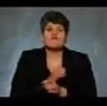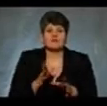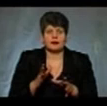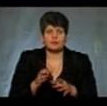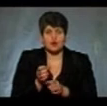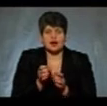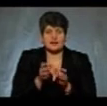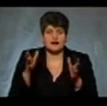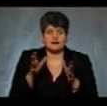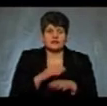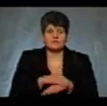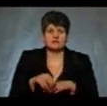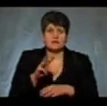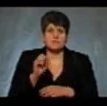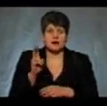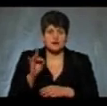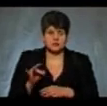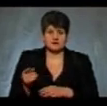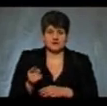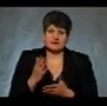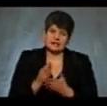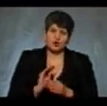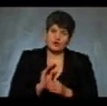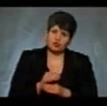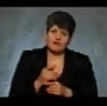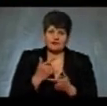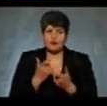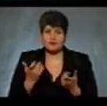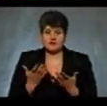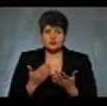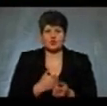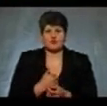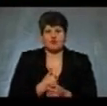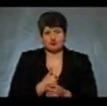гранати на вулиці Макаренка у Тернополі? Чи є додаткова інформація? Ну, хочу